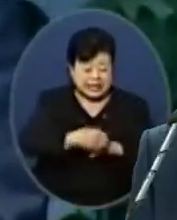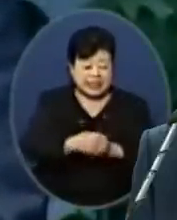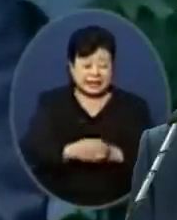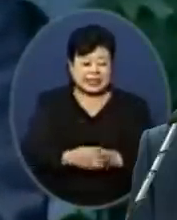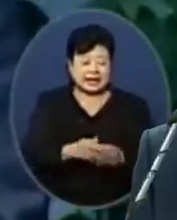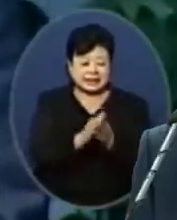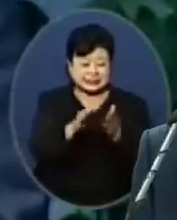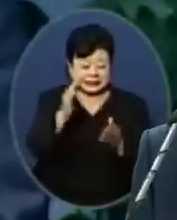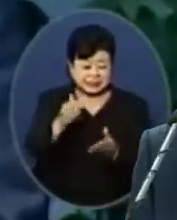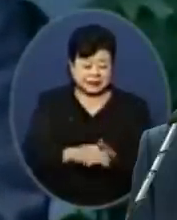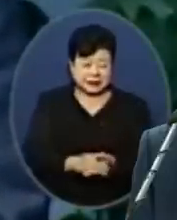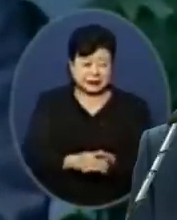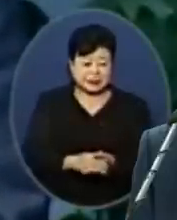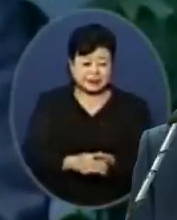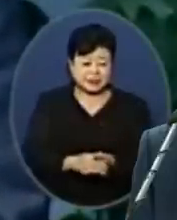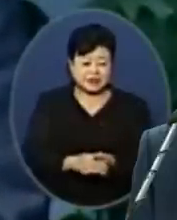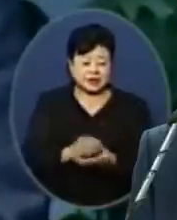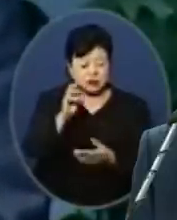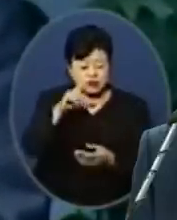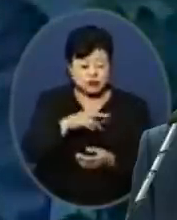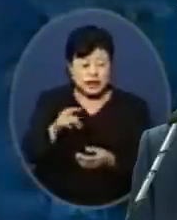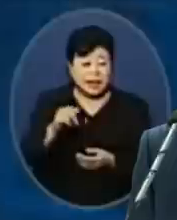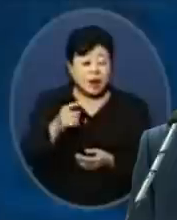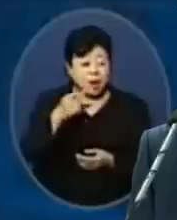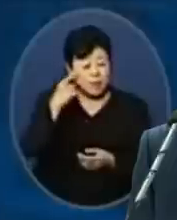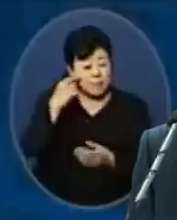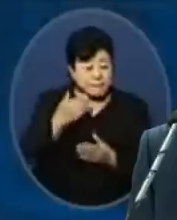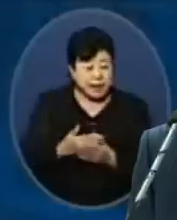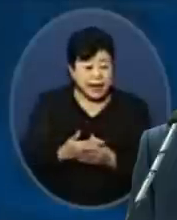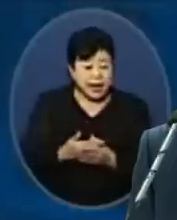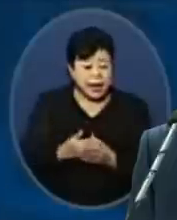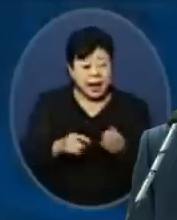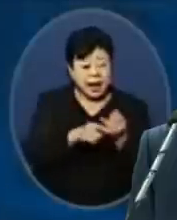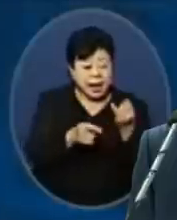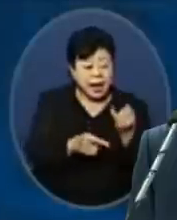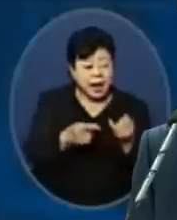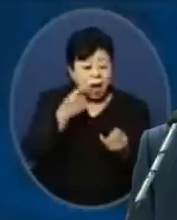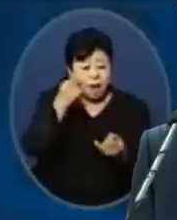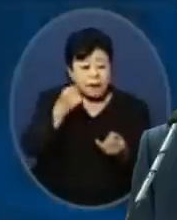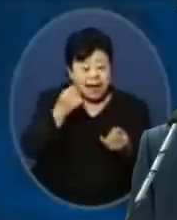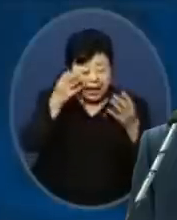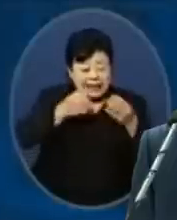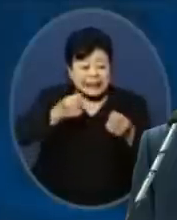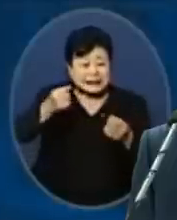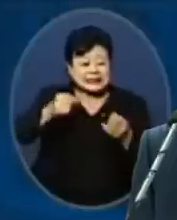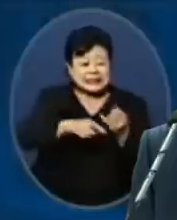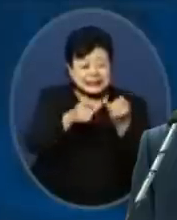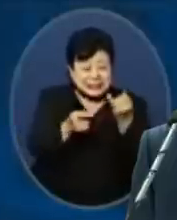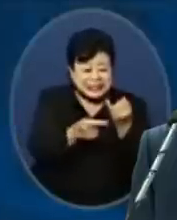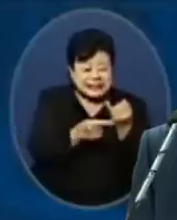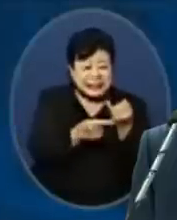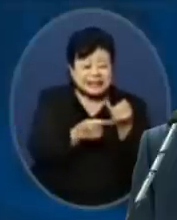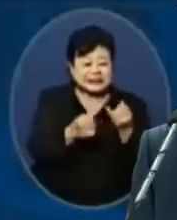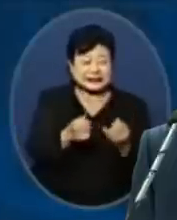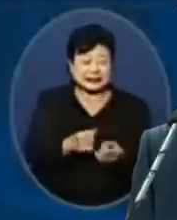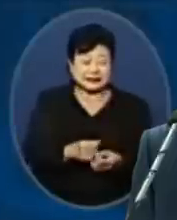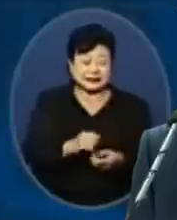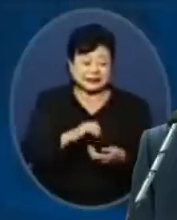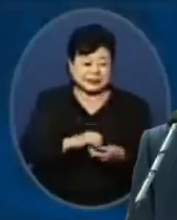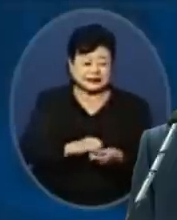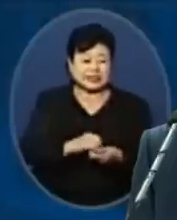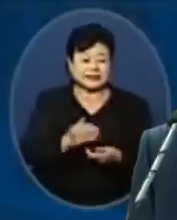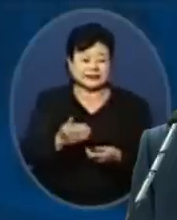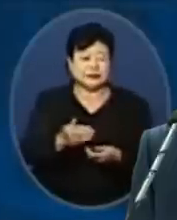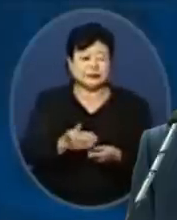것입니다. 유태영 박사는 임신한 어머니가 반드시 아기를 낳는 것은 잉태한 사람이 일정한 기한이 지나면